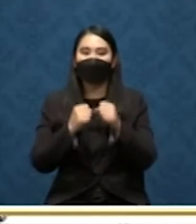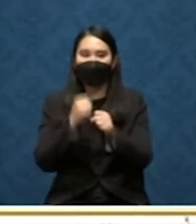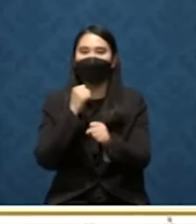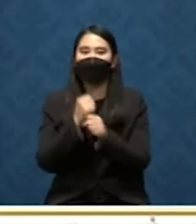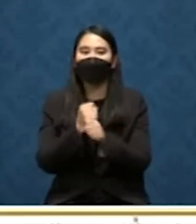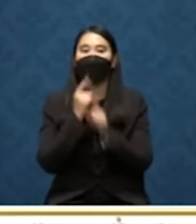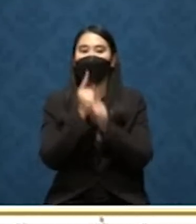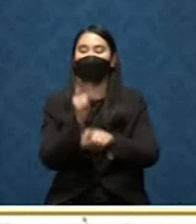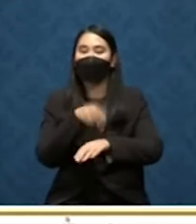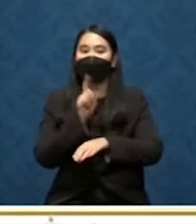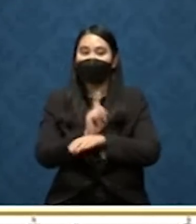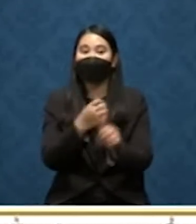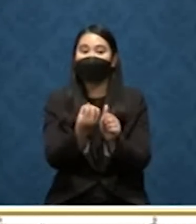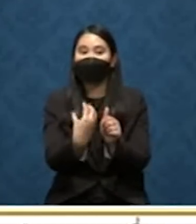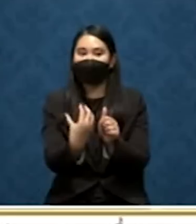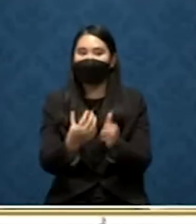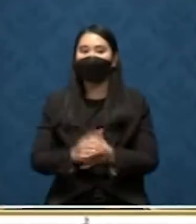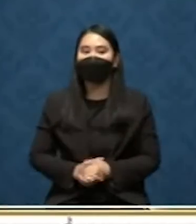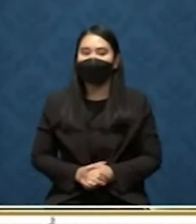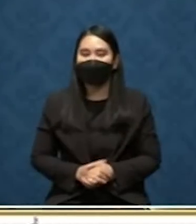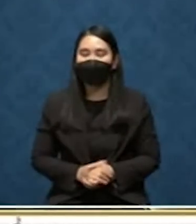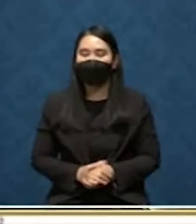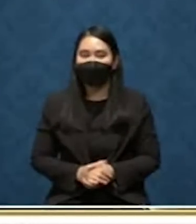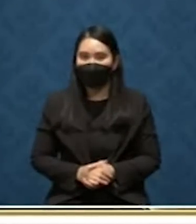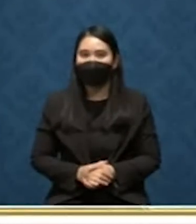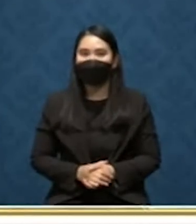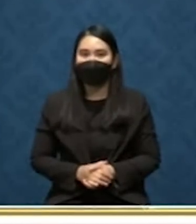ปติแลลตามททานประทานใหคแนนำนะครับ